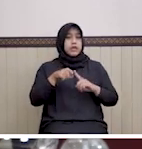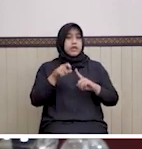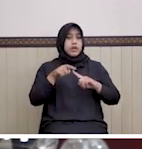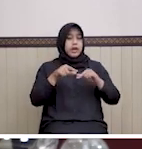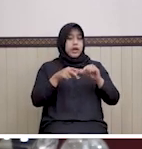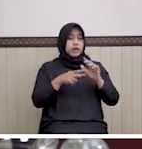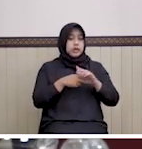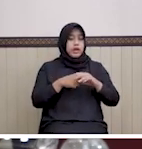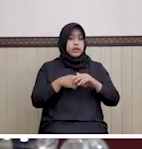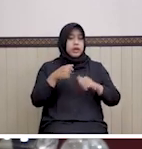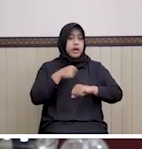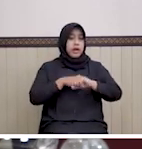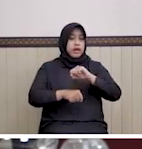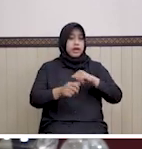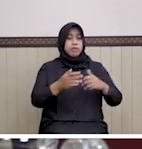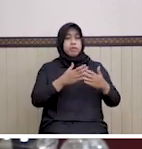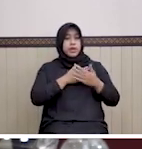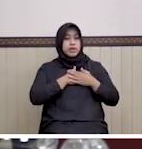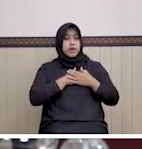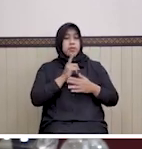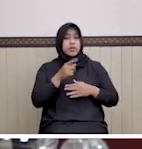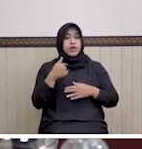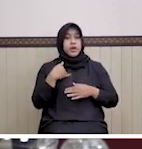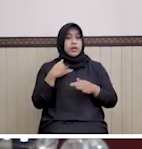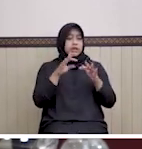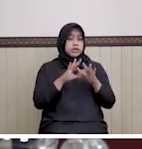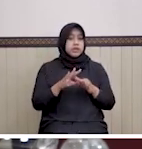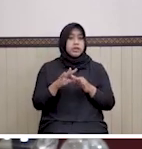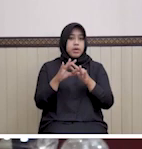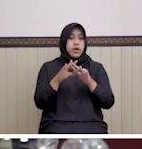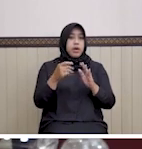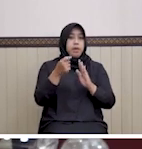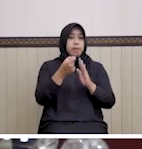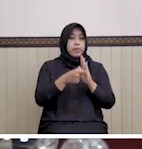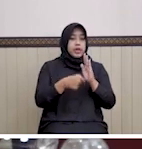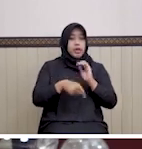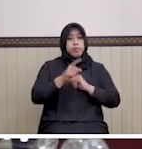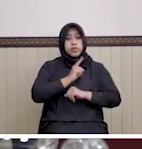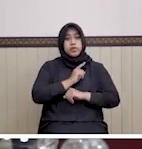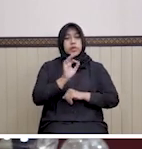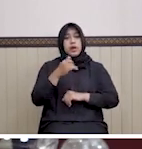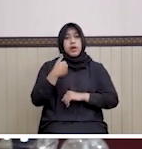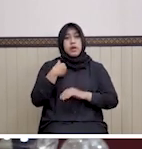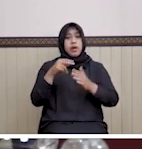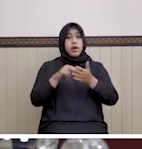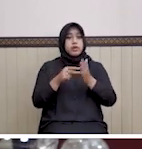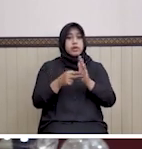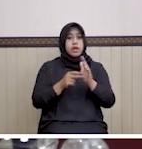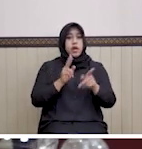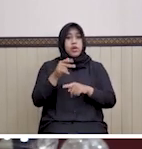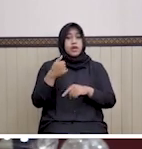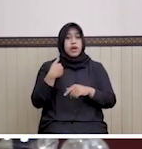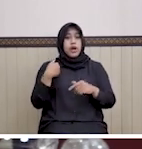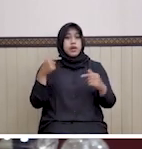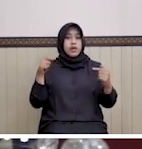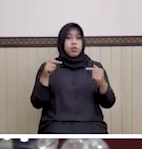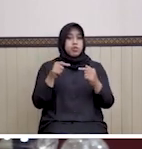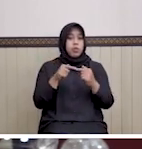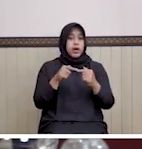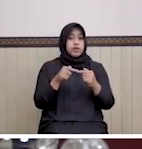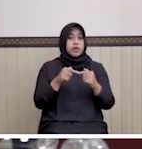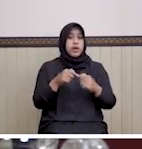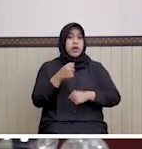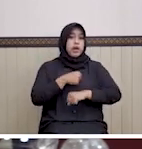dan batin tentunya ada jejaring kan saya sampaikan penilaian personal tidak ada artinya kalau tidak ada ikatan lahir dan batin